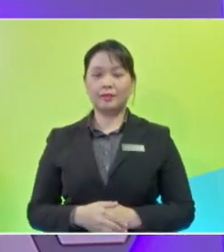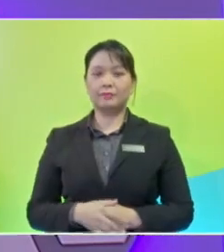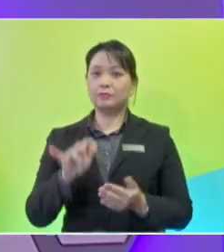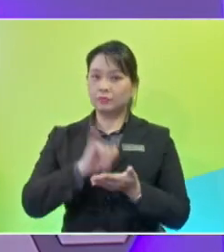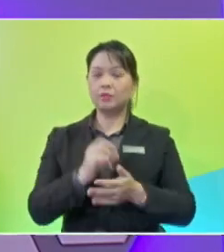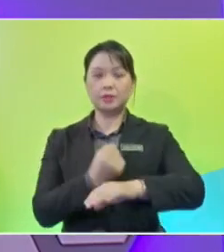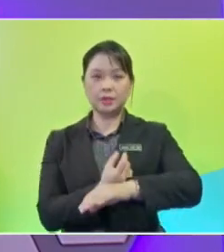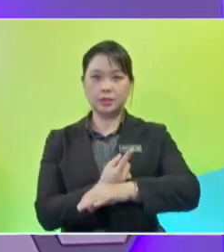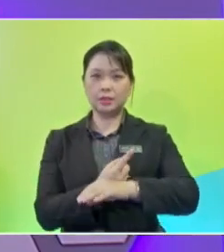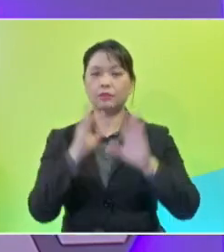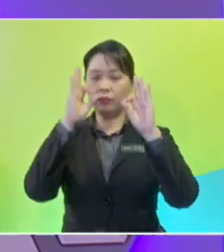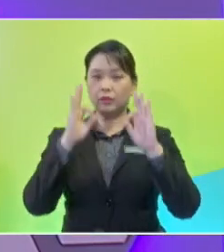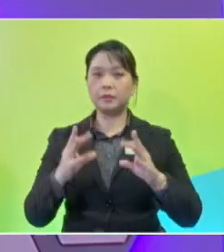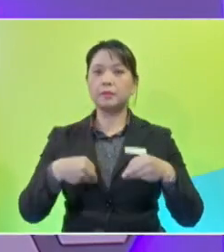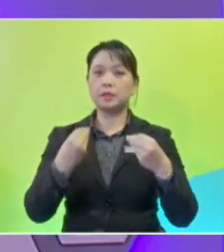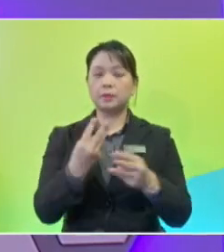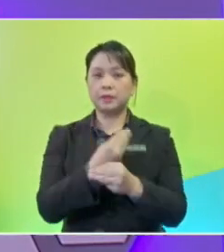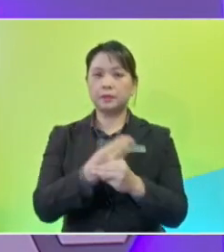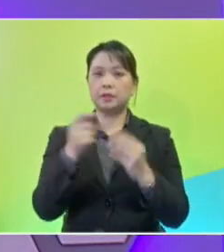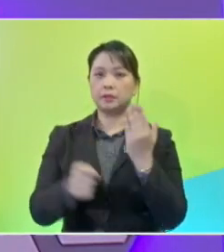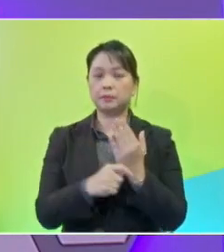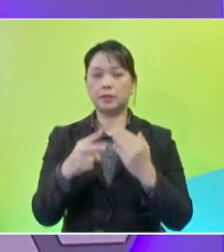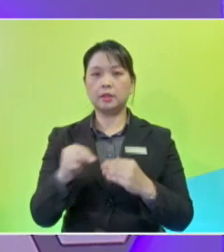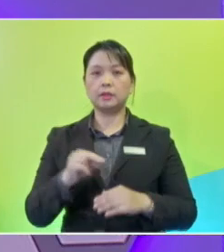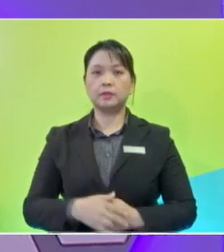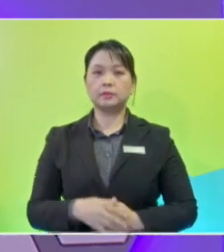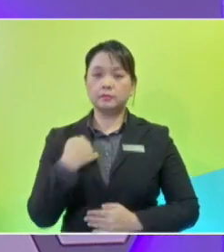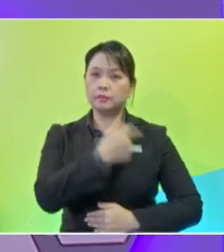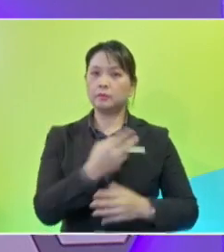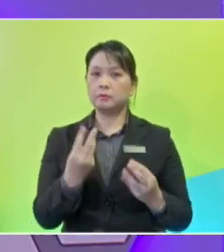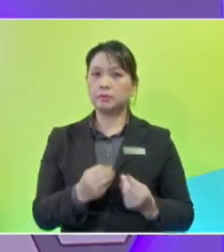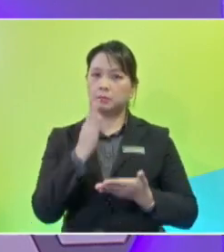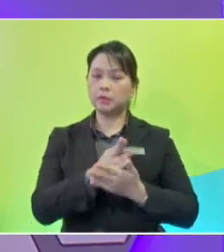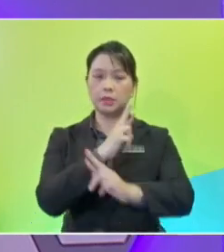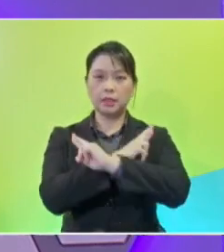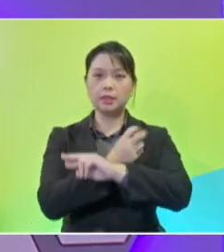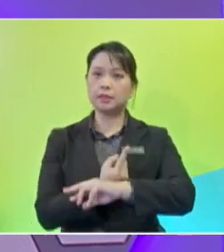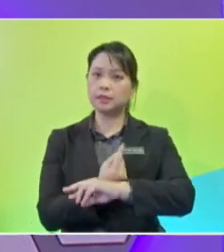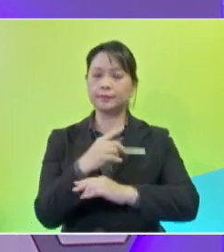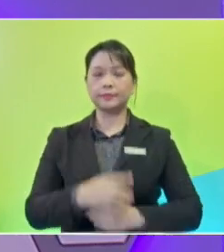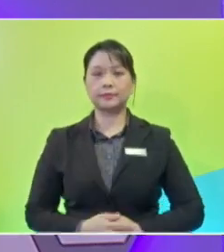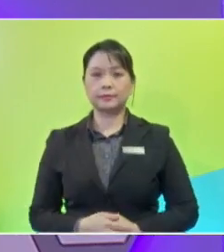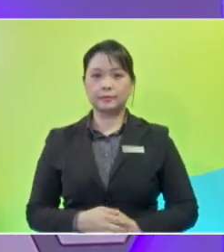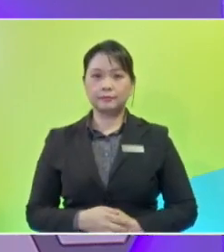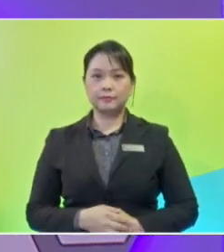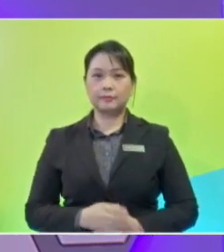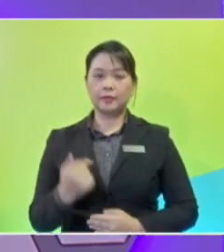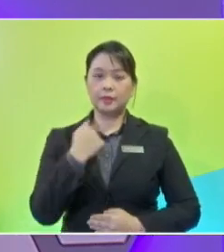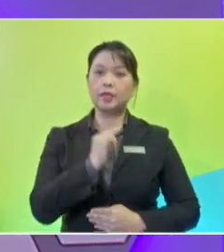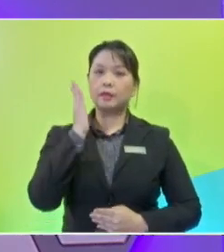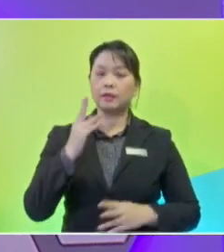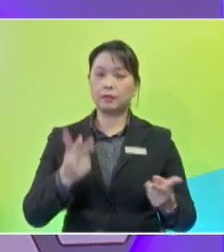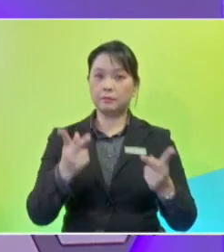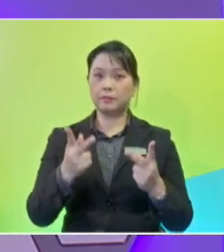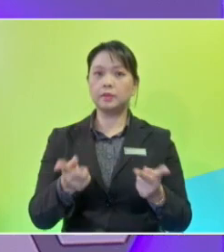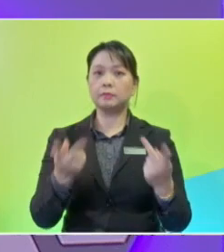Bagaimana mata pelajaran matematika tambahan tetapi kita tidak benci rehat dulu selepas ini Ah baru Coba kalian 2022